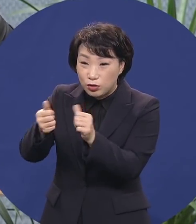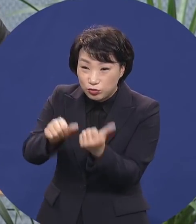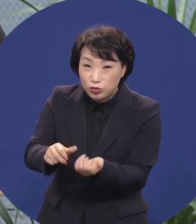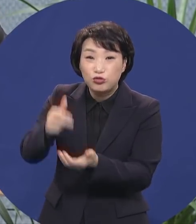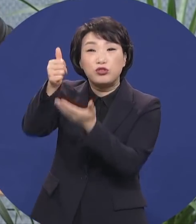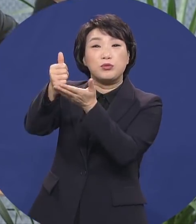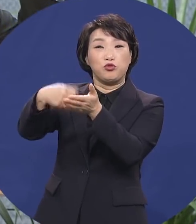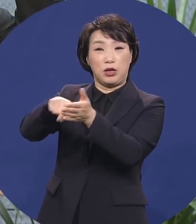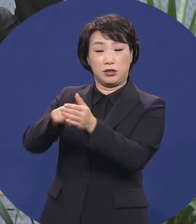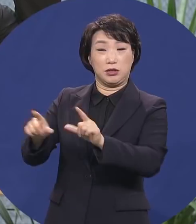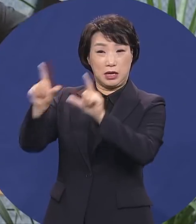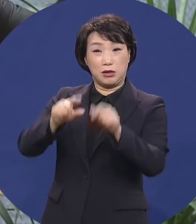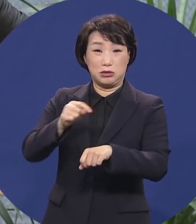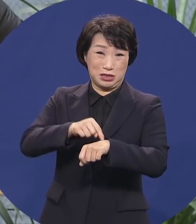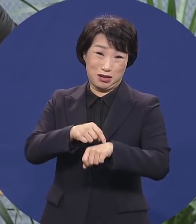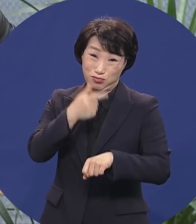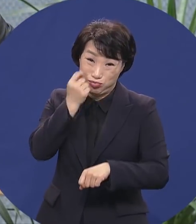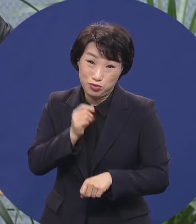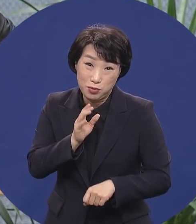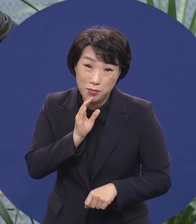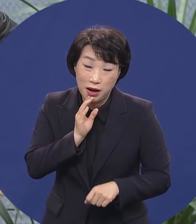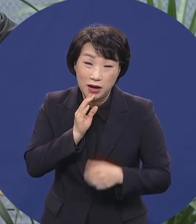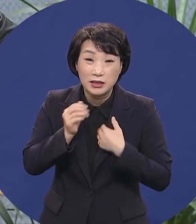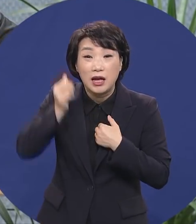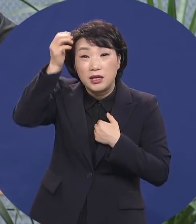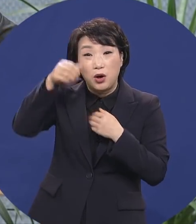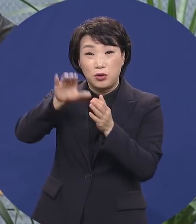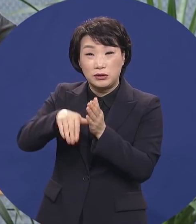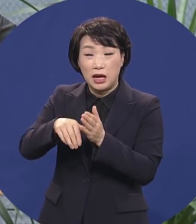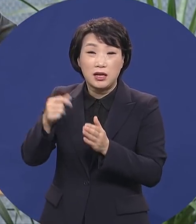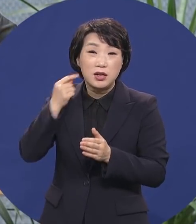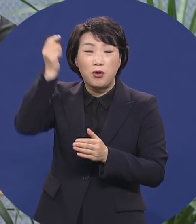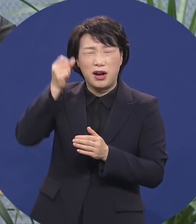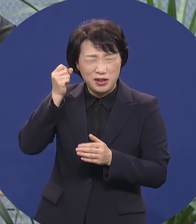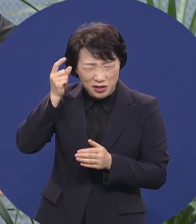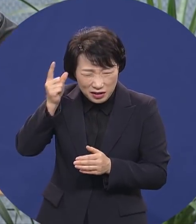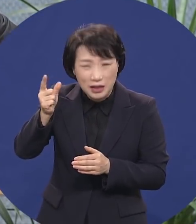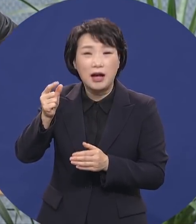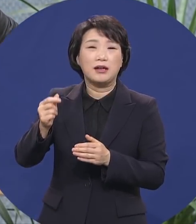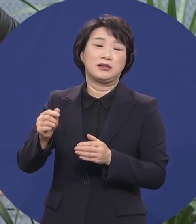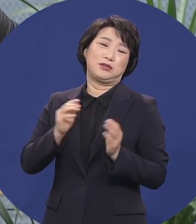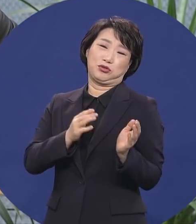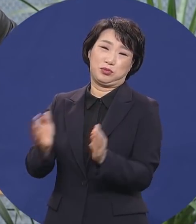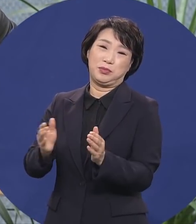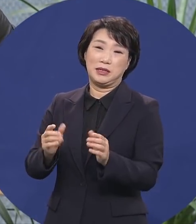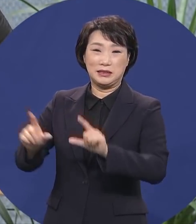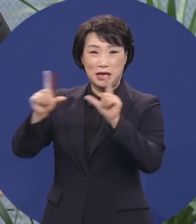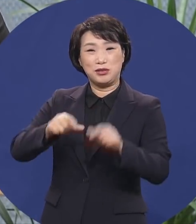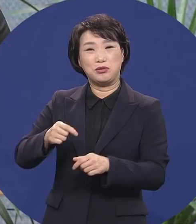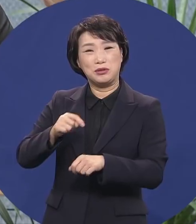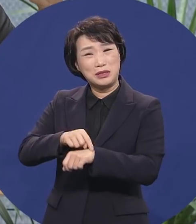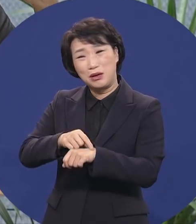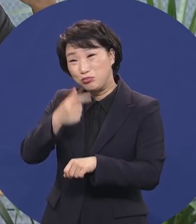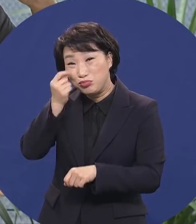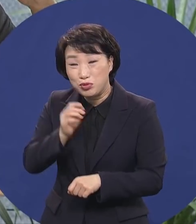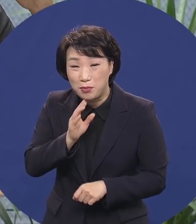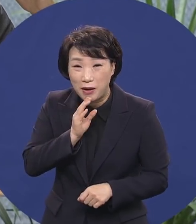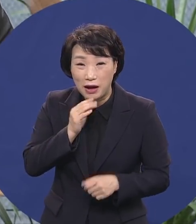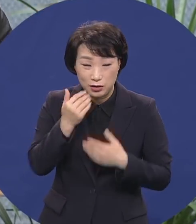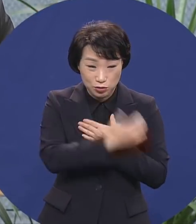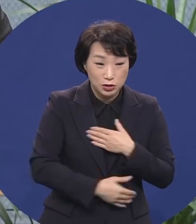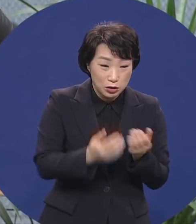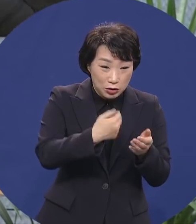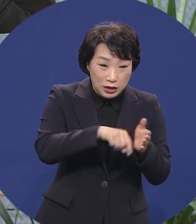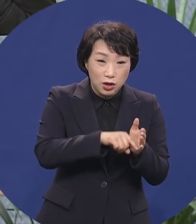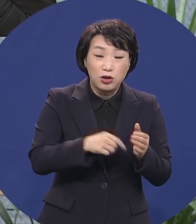모자라. 내 영혼의 때 위대한 영광을 준비하는 일에 살기도 모자라. 육신을 위해서